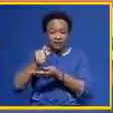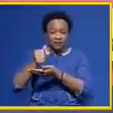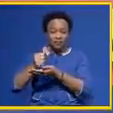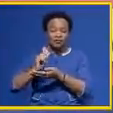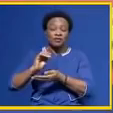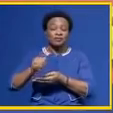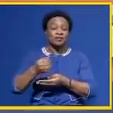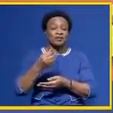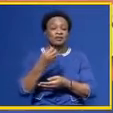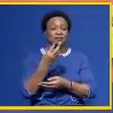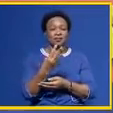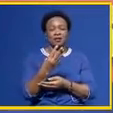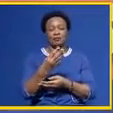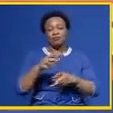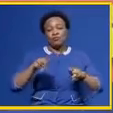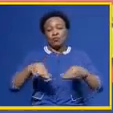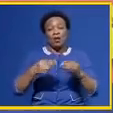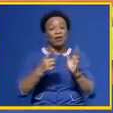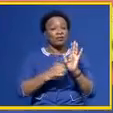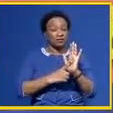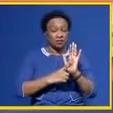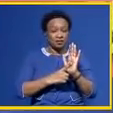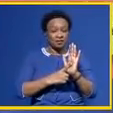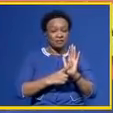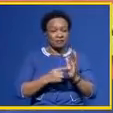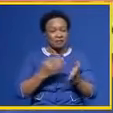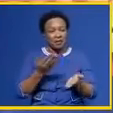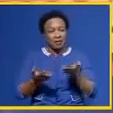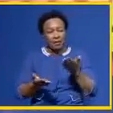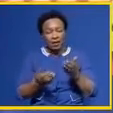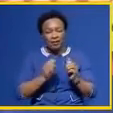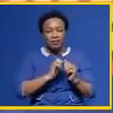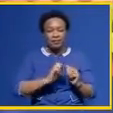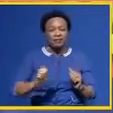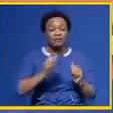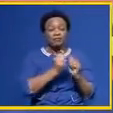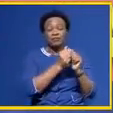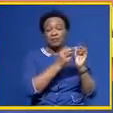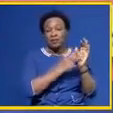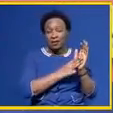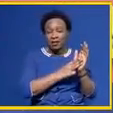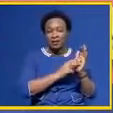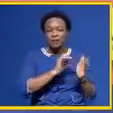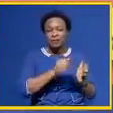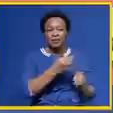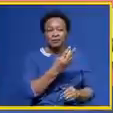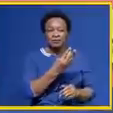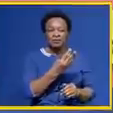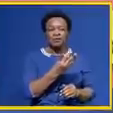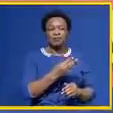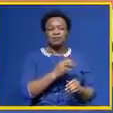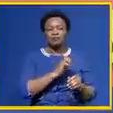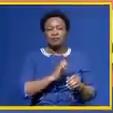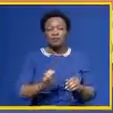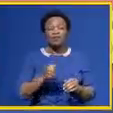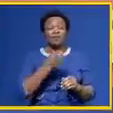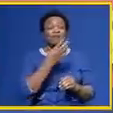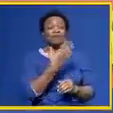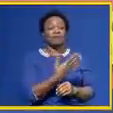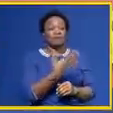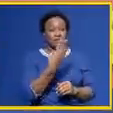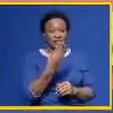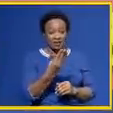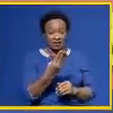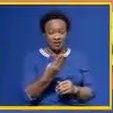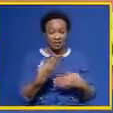mitatu na vifurushi vya miezi sita. Badala ya kulipia kwa 18,000 ambayo kwa miezi mitatu ilikuwa iwe shilingi 54,000, mteja yule